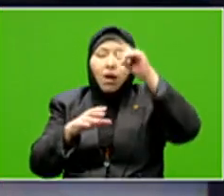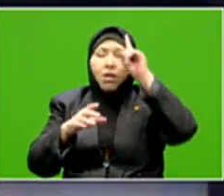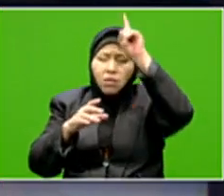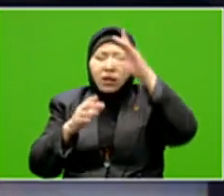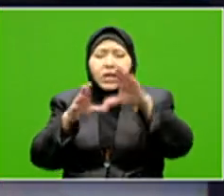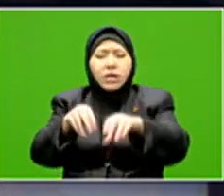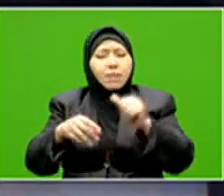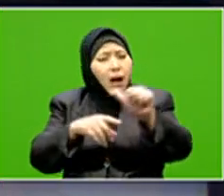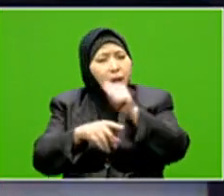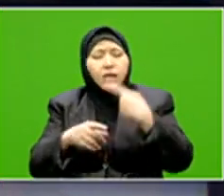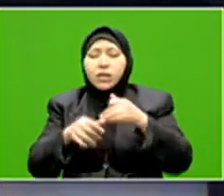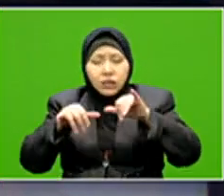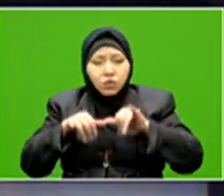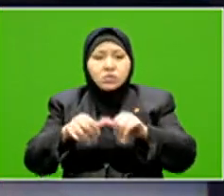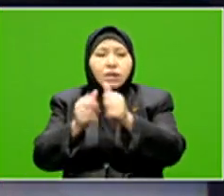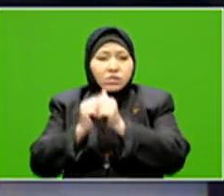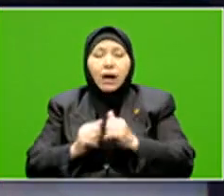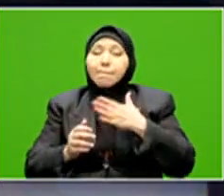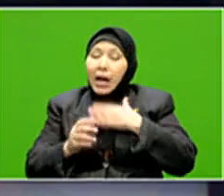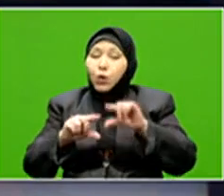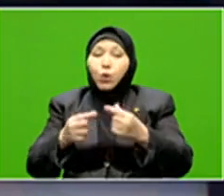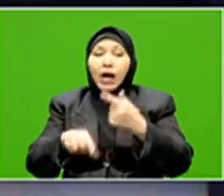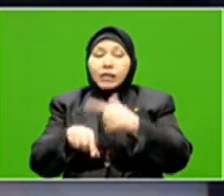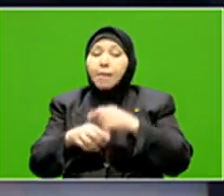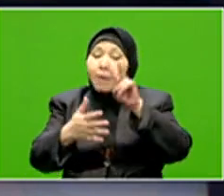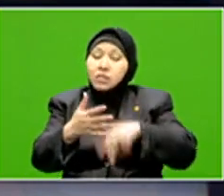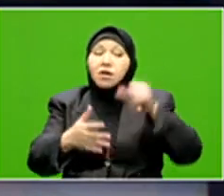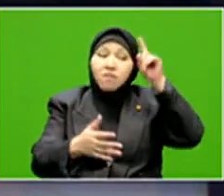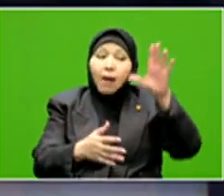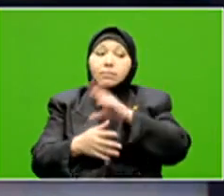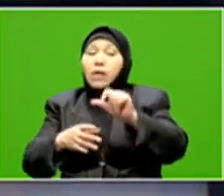teruskan bersama My Quran Time, baca, faham, amal, insya-Allah.